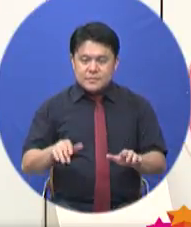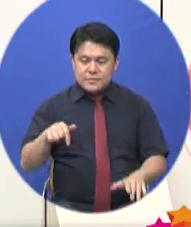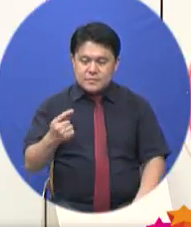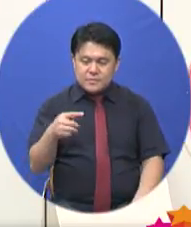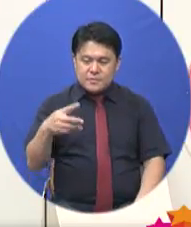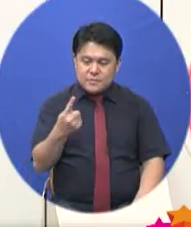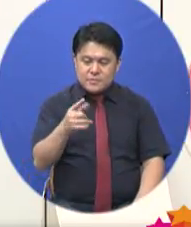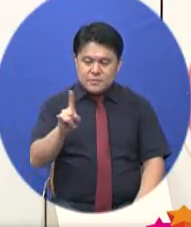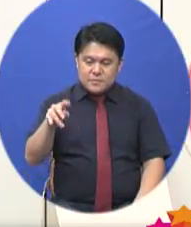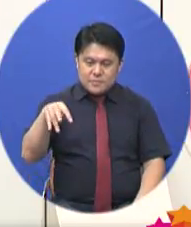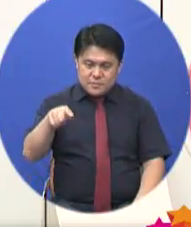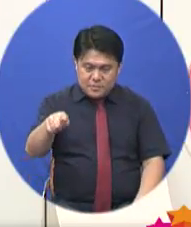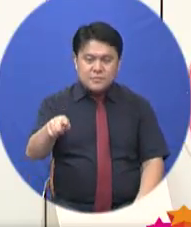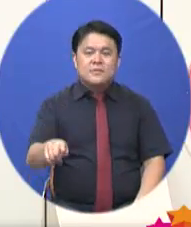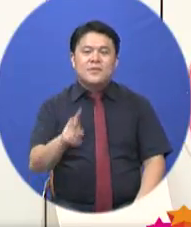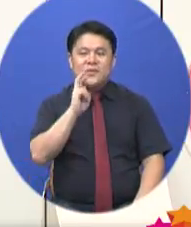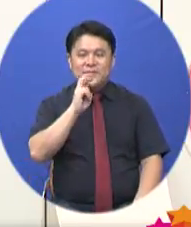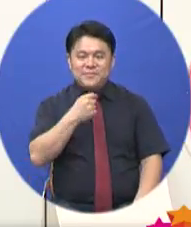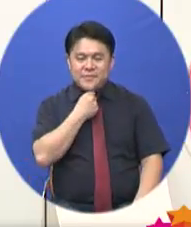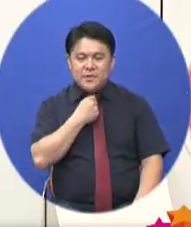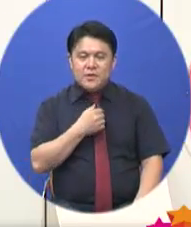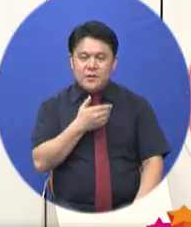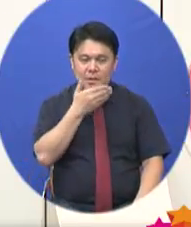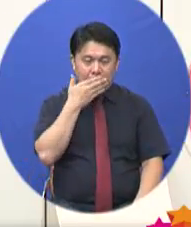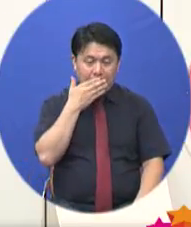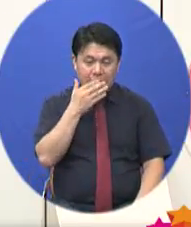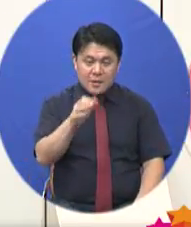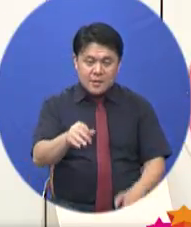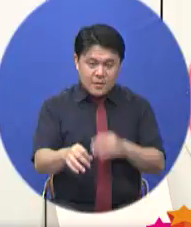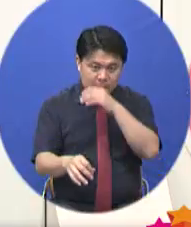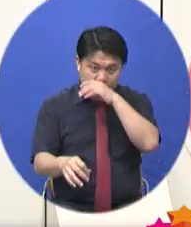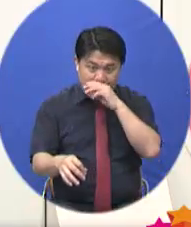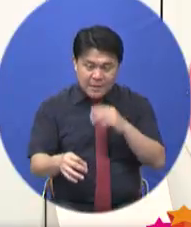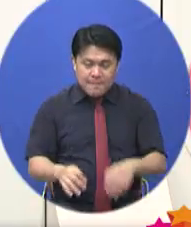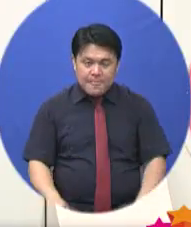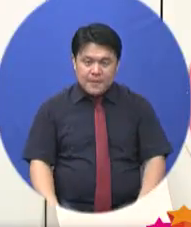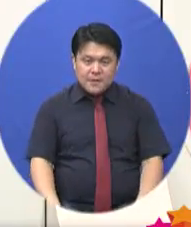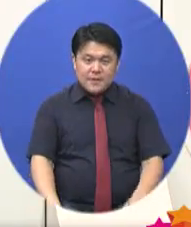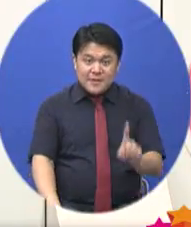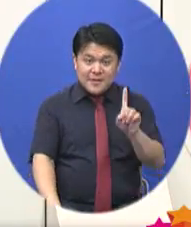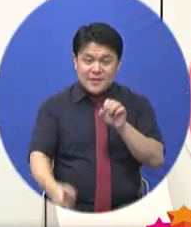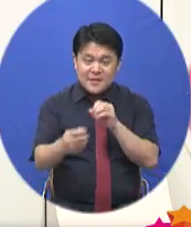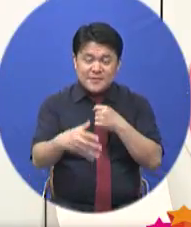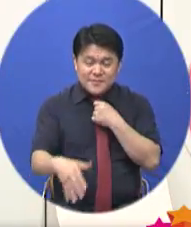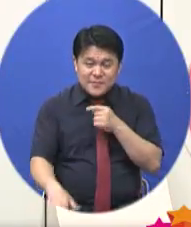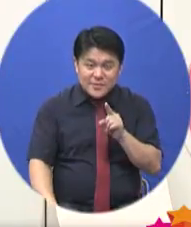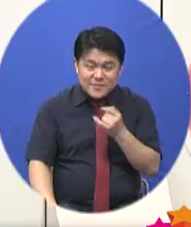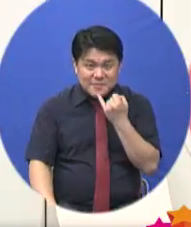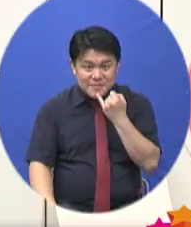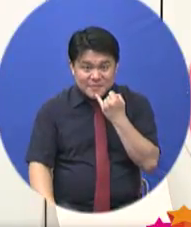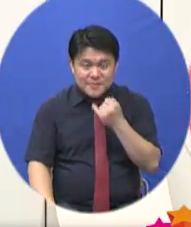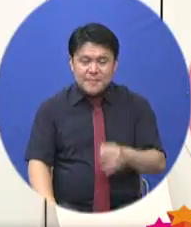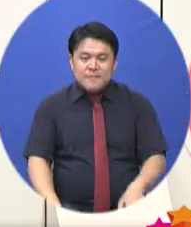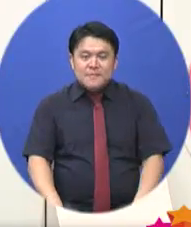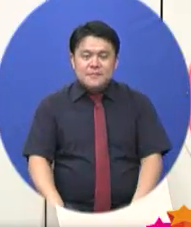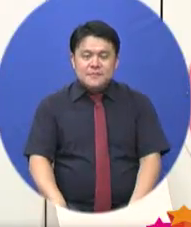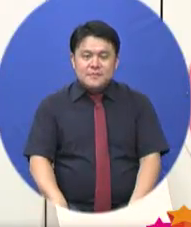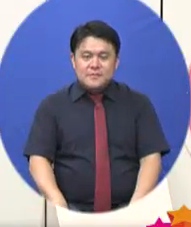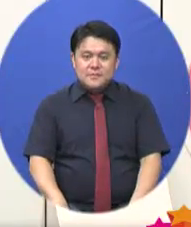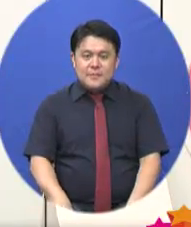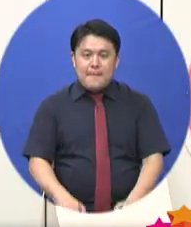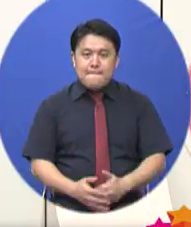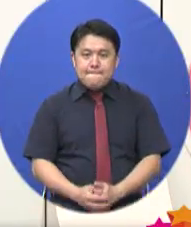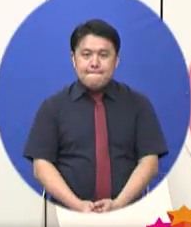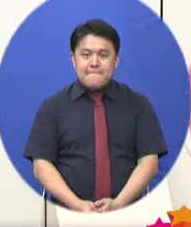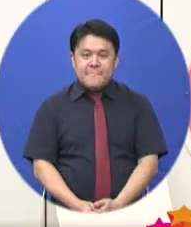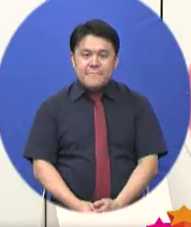고로에서요. 고로에서. 네. 근데 강수진님 잠깐 먼저 한 번쯤까지 얘기 좀 하겠는데요. 네. 그 어머니가 저